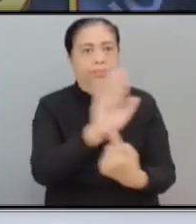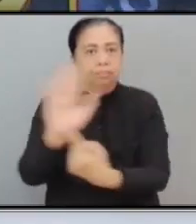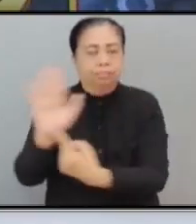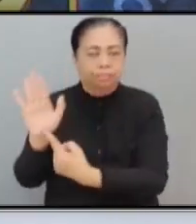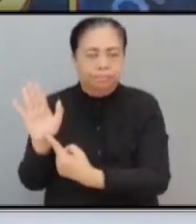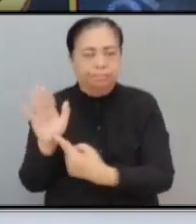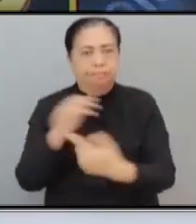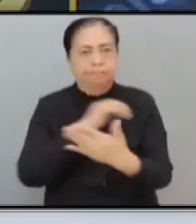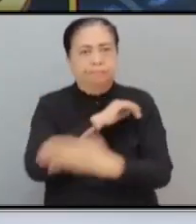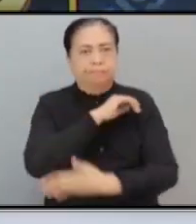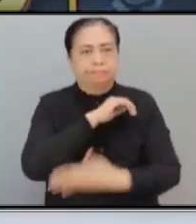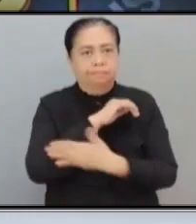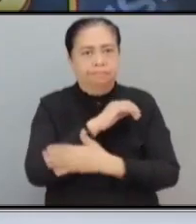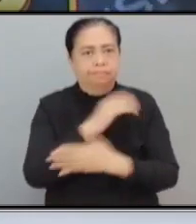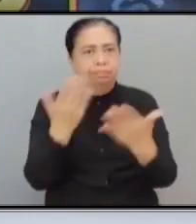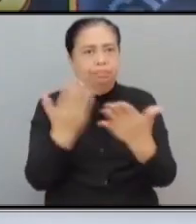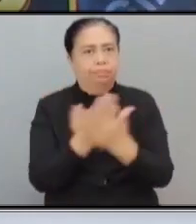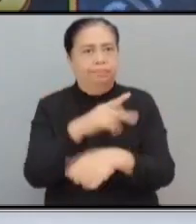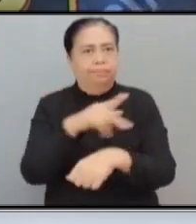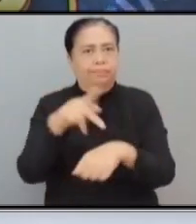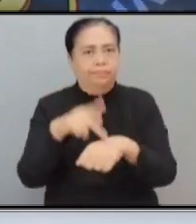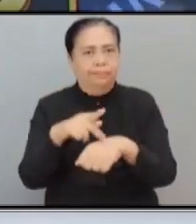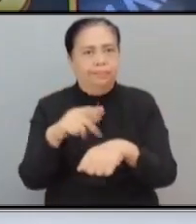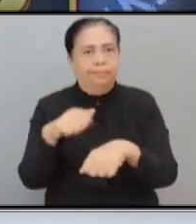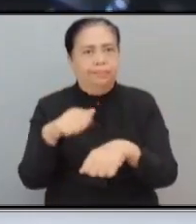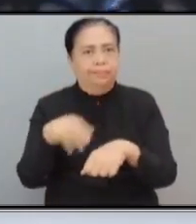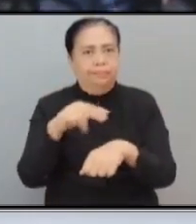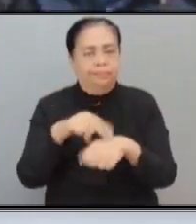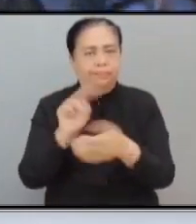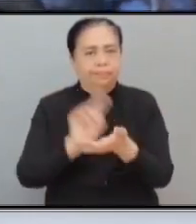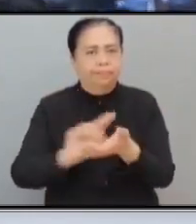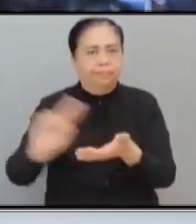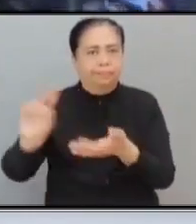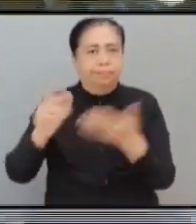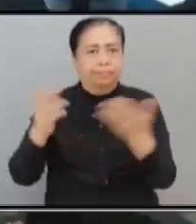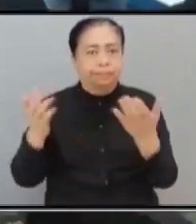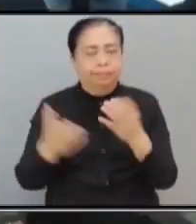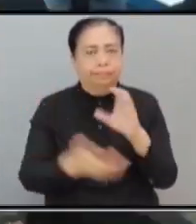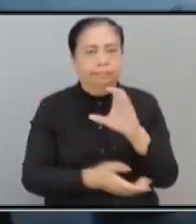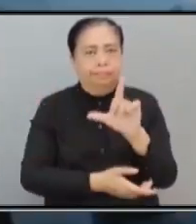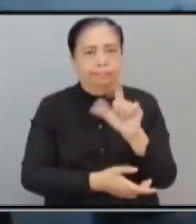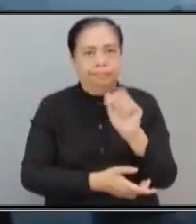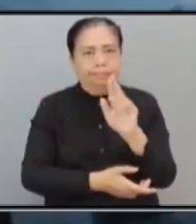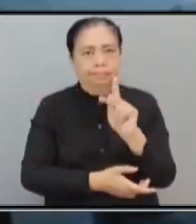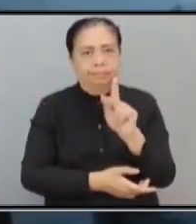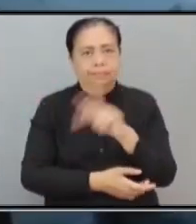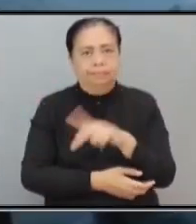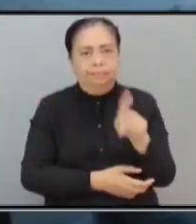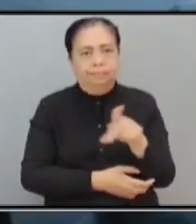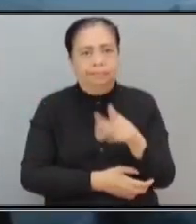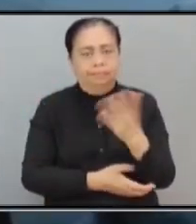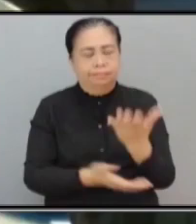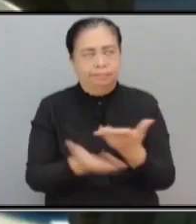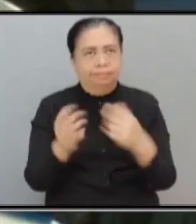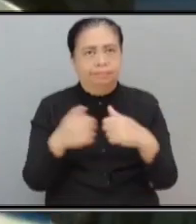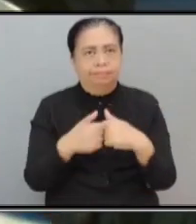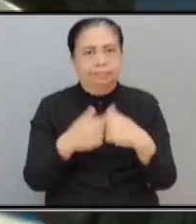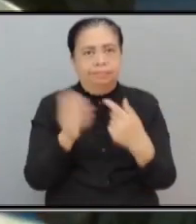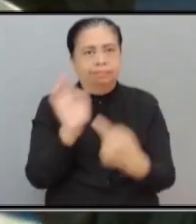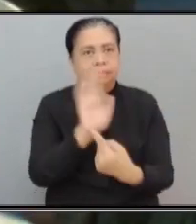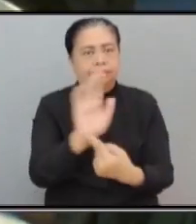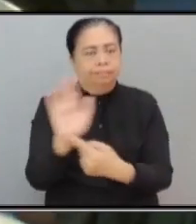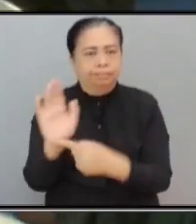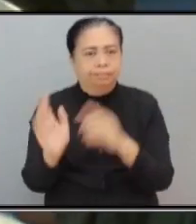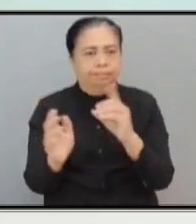ng Bagong Pilipinas sa National University sa Clark, Pampanga. Isa sa mga breakout sessions na ginawa ng DICT ay